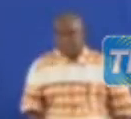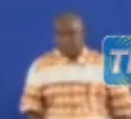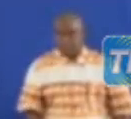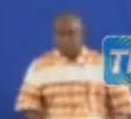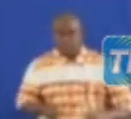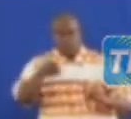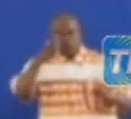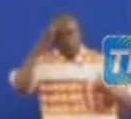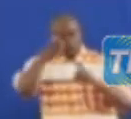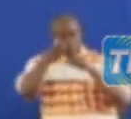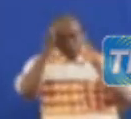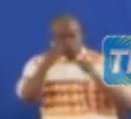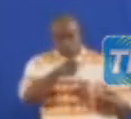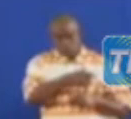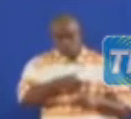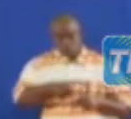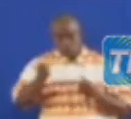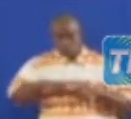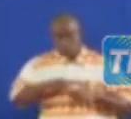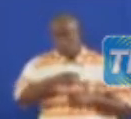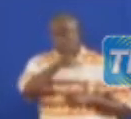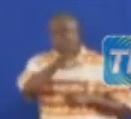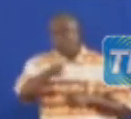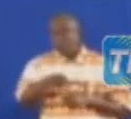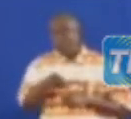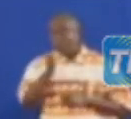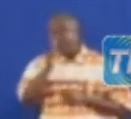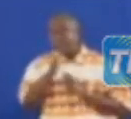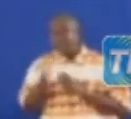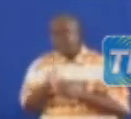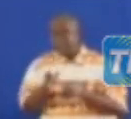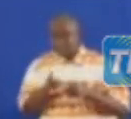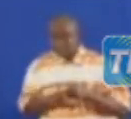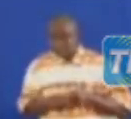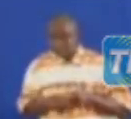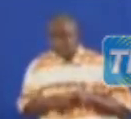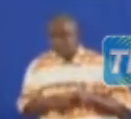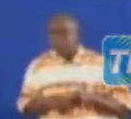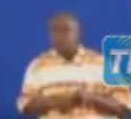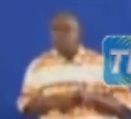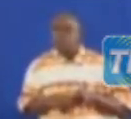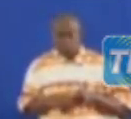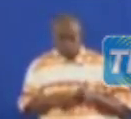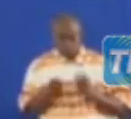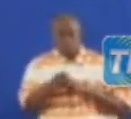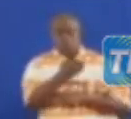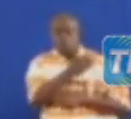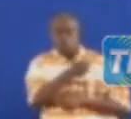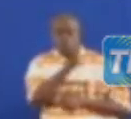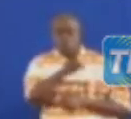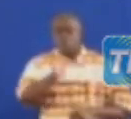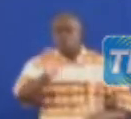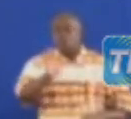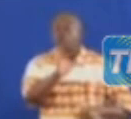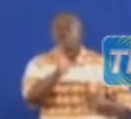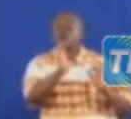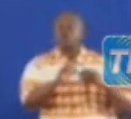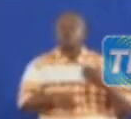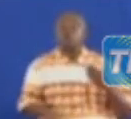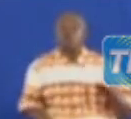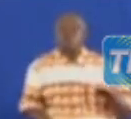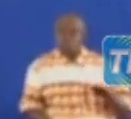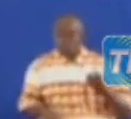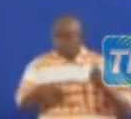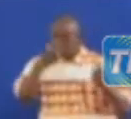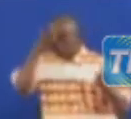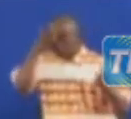Dhamira ya Mheshimiwa Rais ni kuwa na tawala za mikoa na serikali za mitaa zinazowahudumia wananchi wake vyema. Na